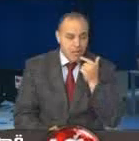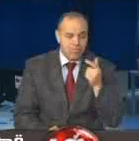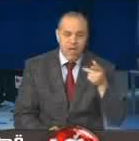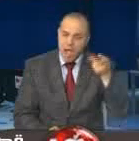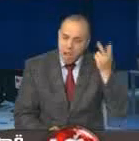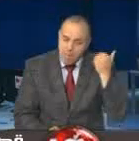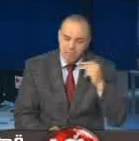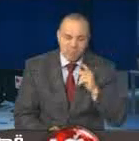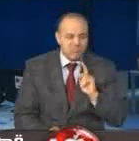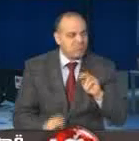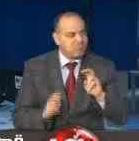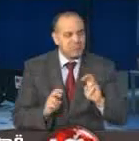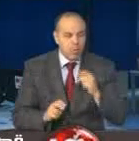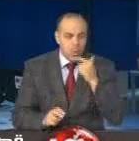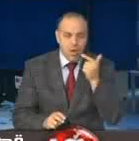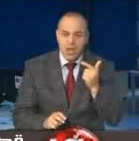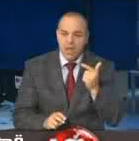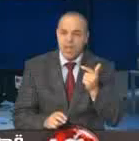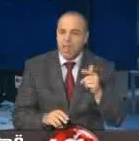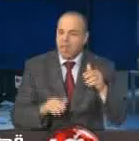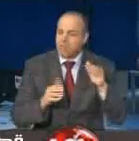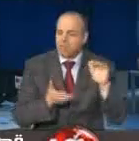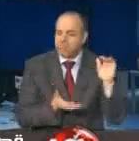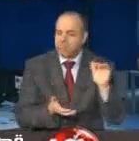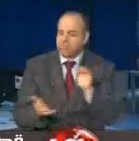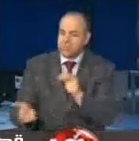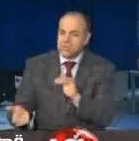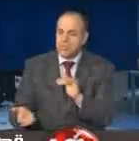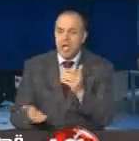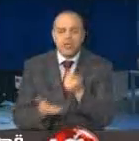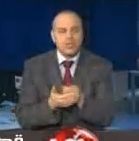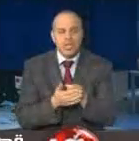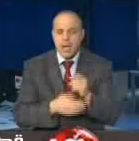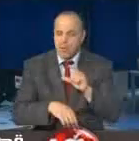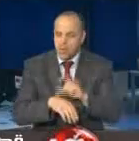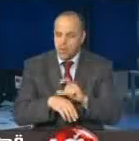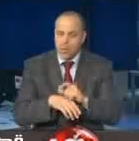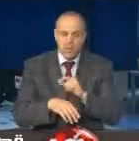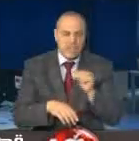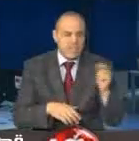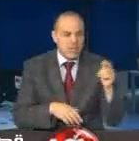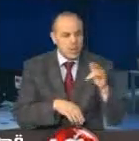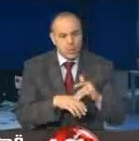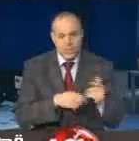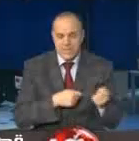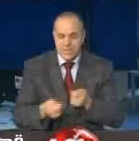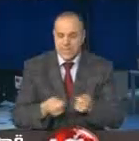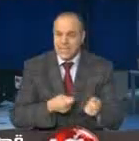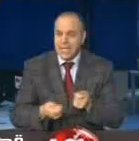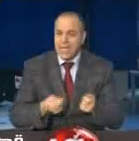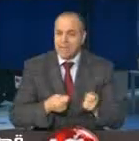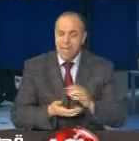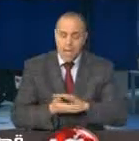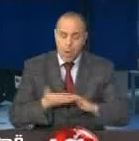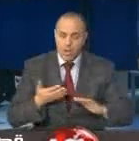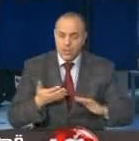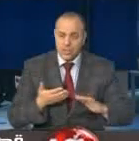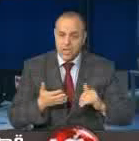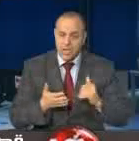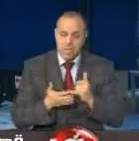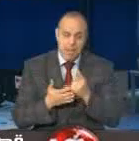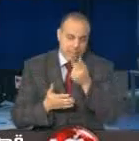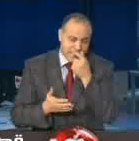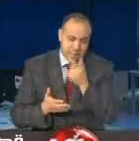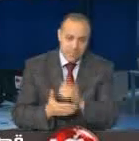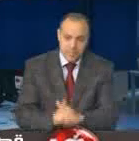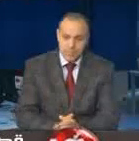تعد كذلك بعد أن تم إغراقها بالمنسوجات المستوردة، ما أثر على صناعة وتجارة النسيج بقصر